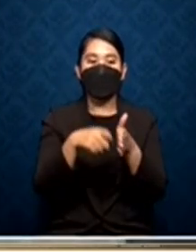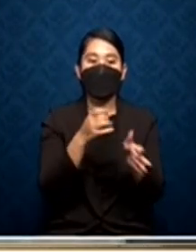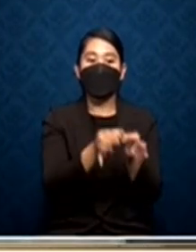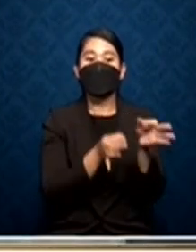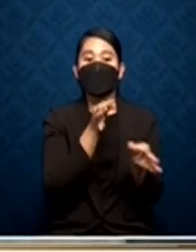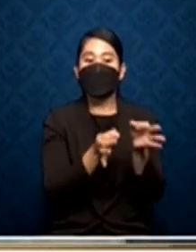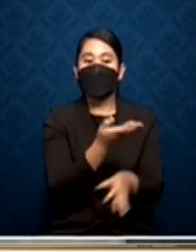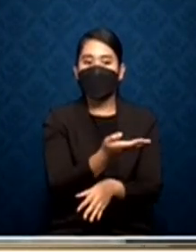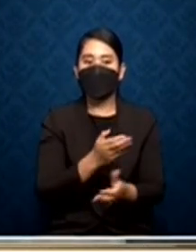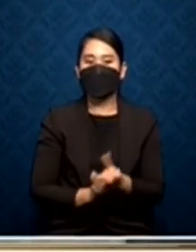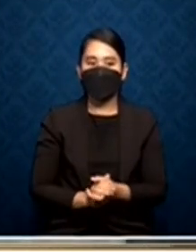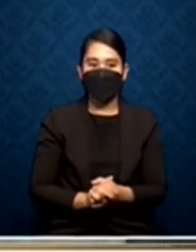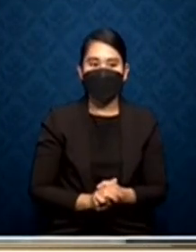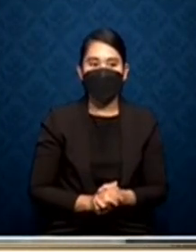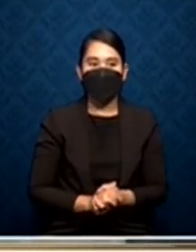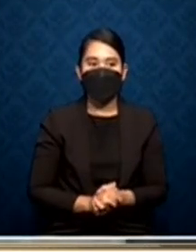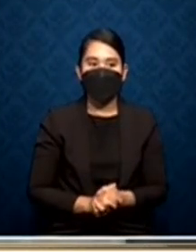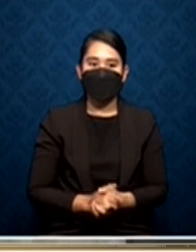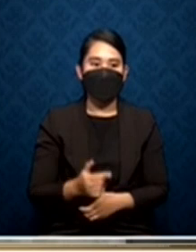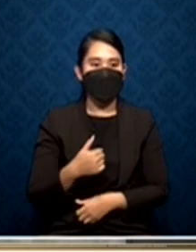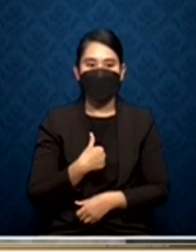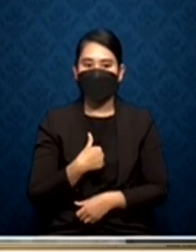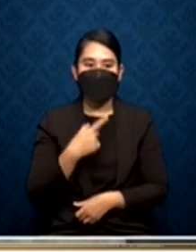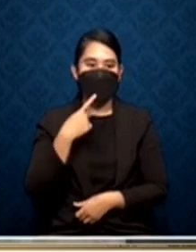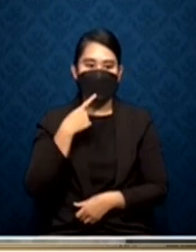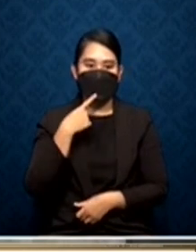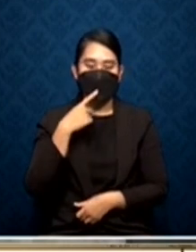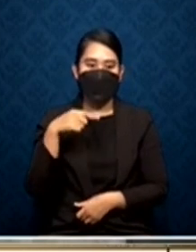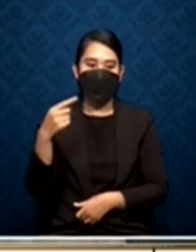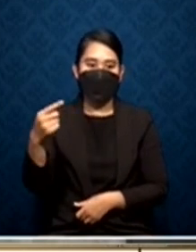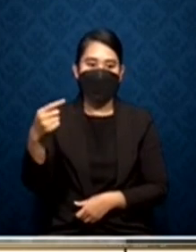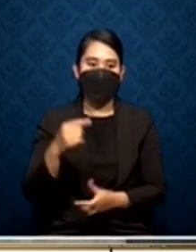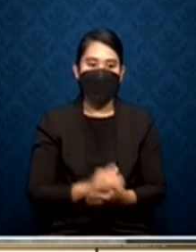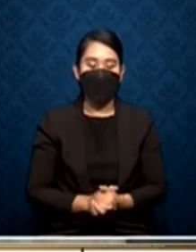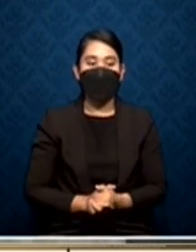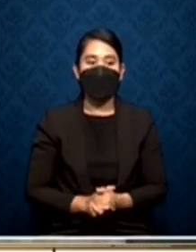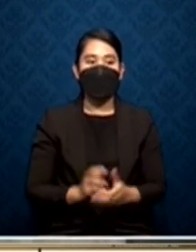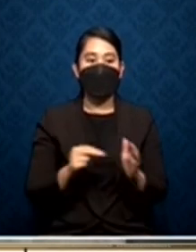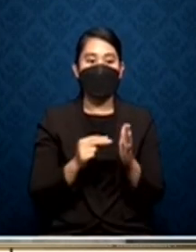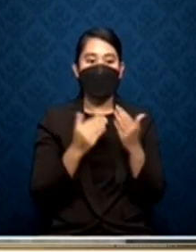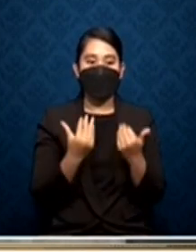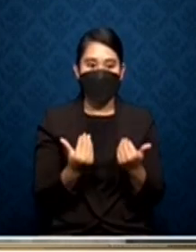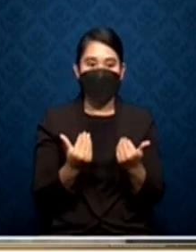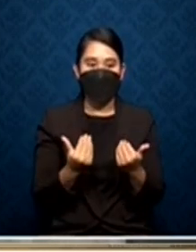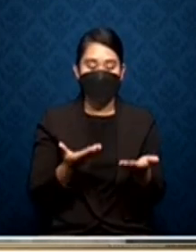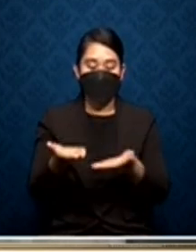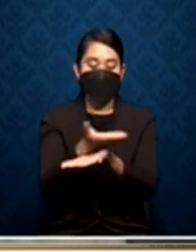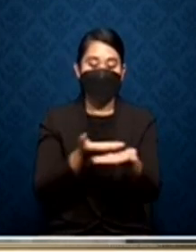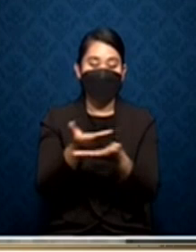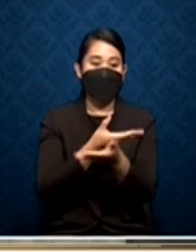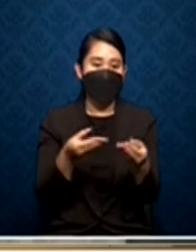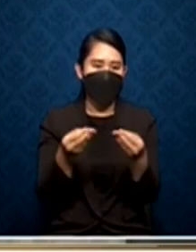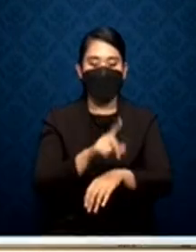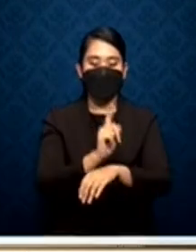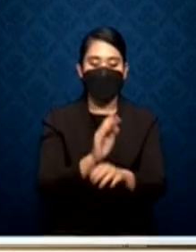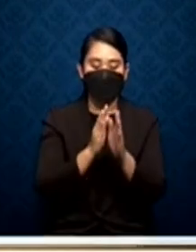ลือกนายกรัฐมนตรีได้เนี่ยนะครับที่เรากำลังรณรงค์เสนอยติแล้วเอาประชาชนมาลงชื่อเพื่อแก้รัฐธรรมนูญเนี่ยนะครับ